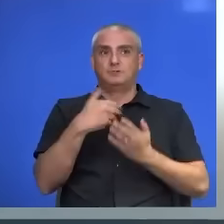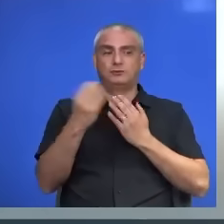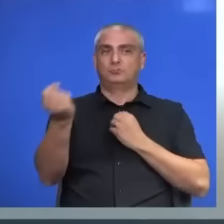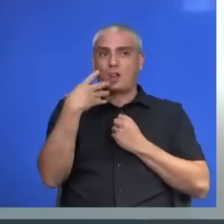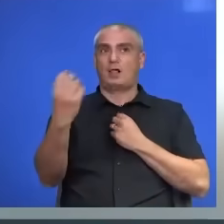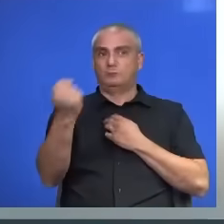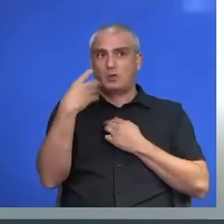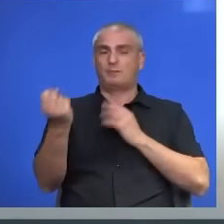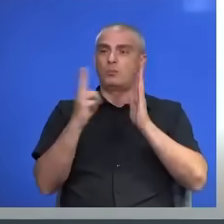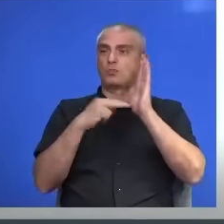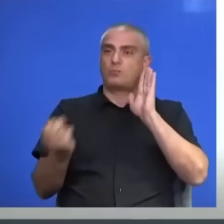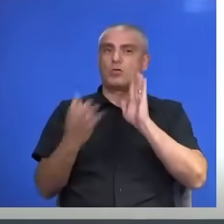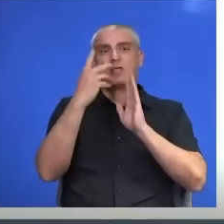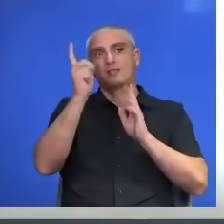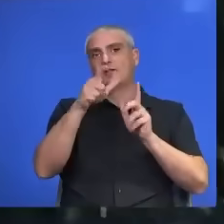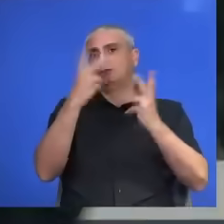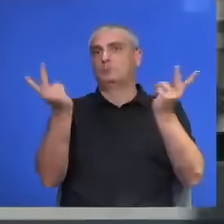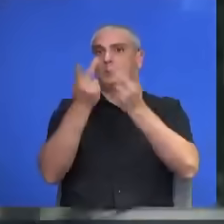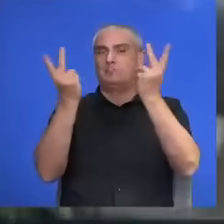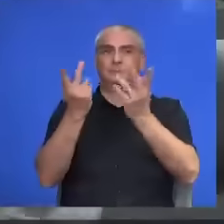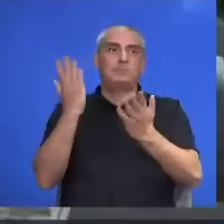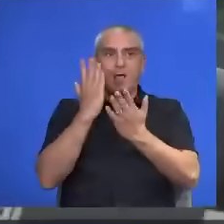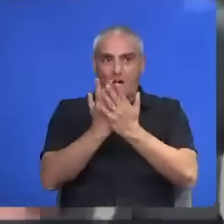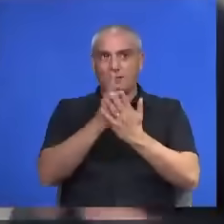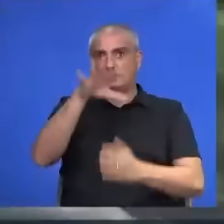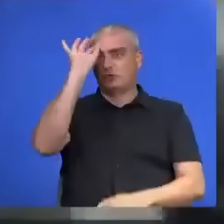של יקיריהם עד שנמצא אותם.